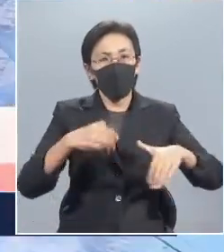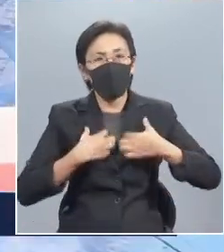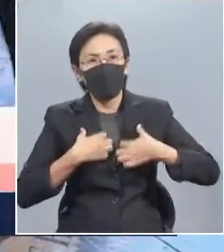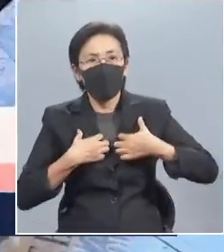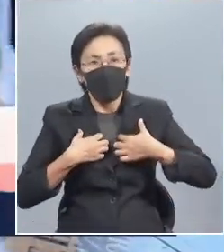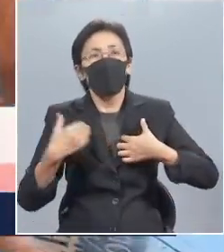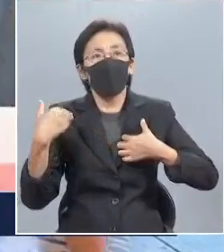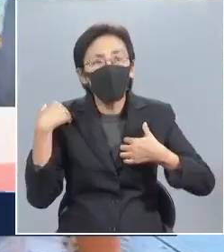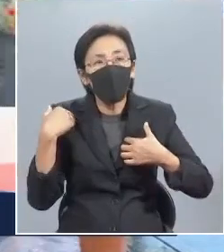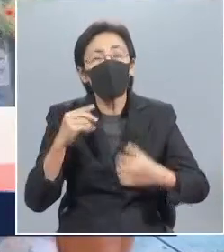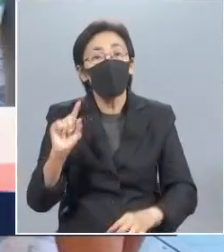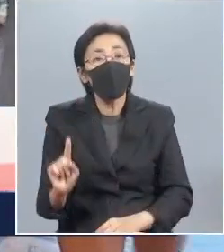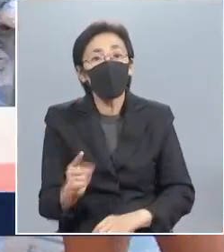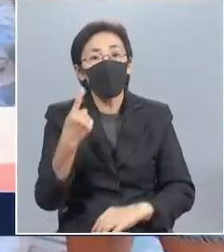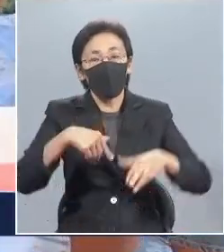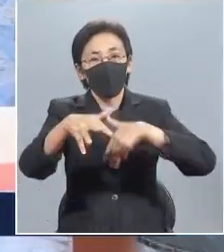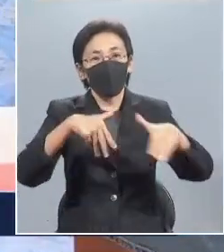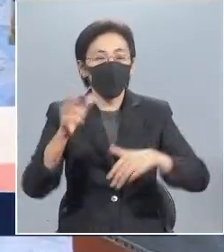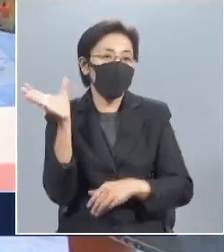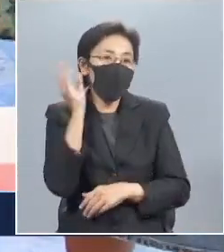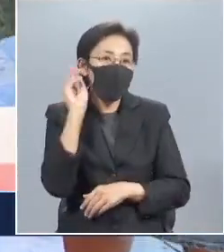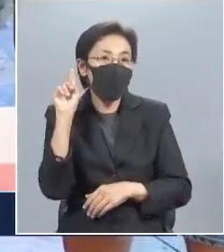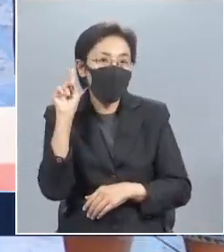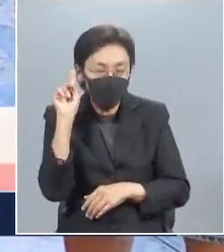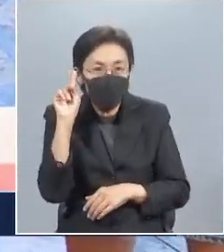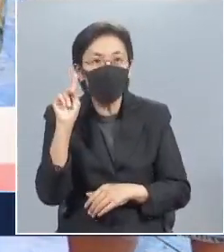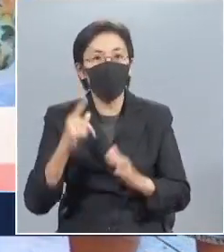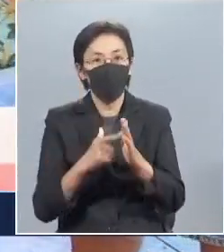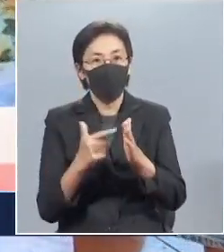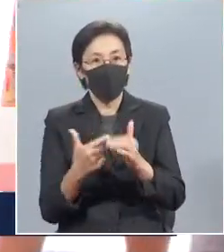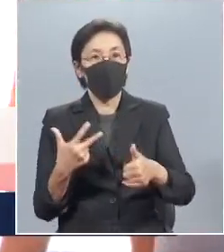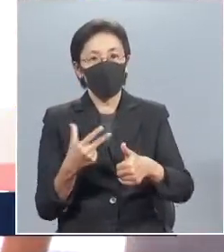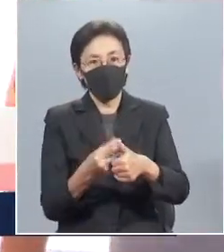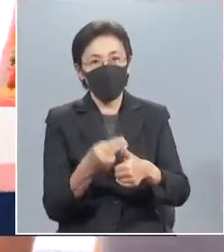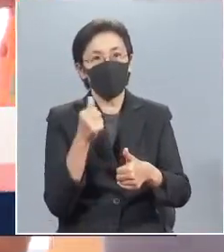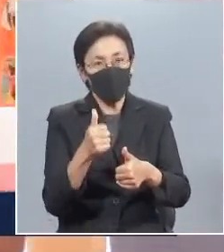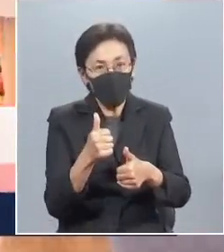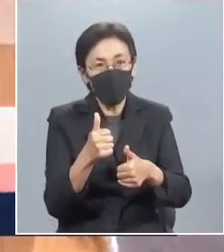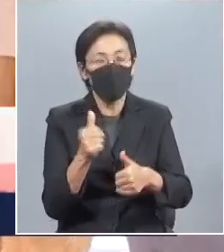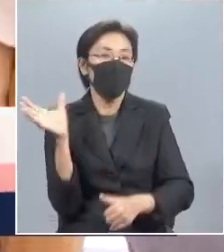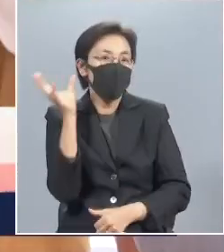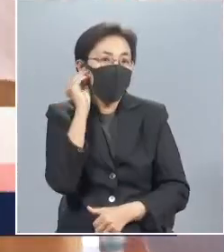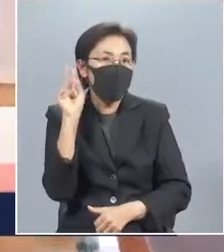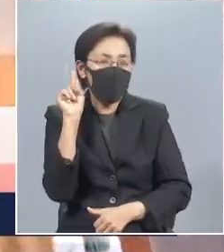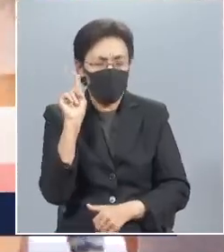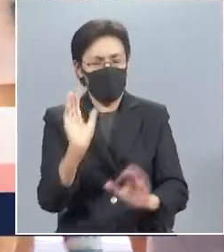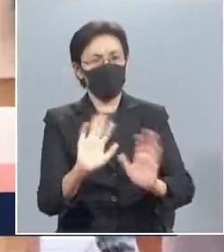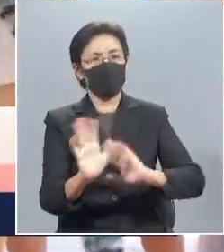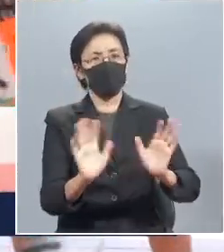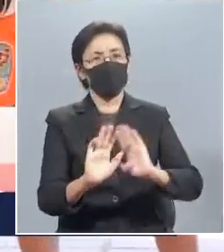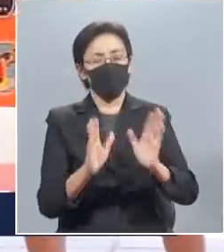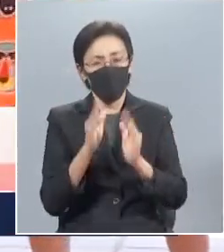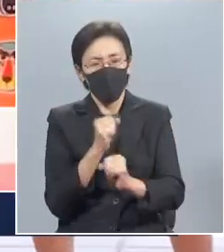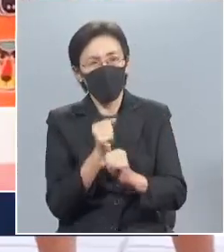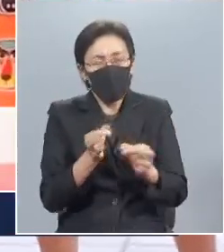เพราะตอนแรกเนี่ยนะทางชาวบ้านก็ทราบข่าวว่าสามารถขอรับการฉีดวัคซีนได้เลยอ่ะแต่สุดท้ายแล้วนะเขาก็